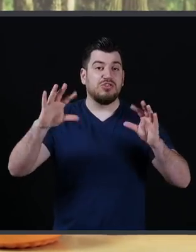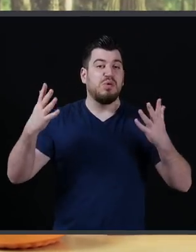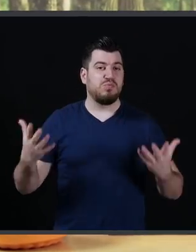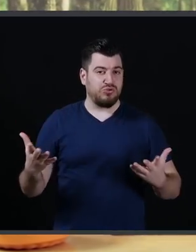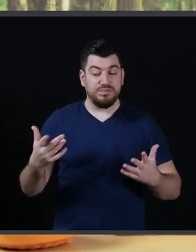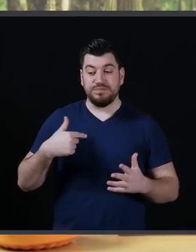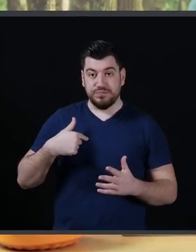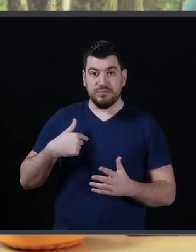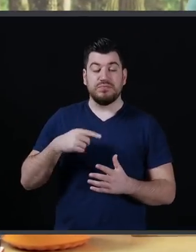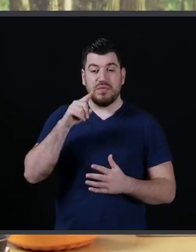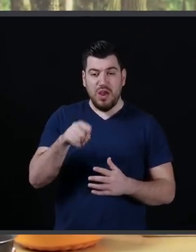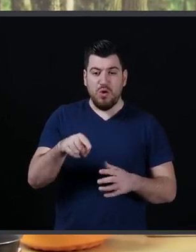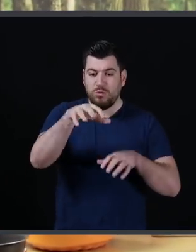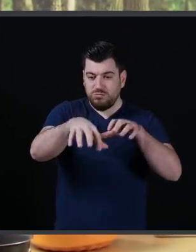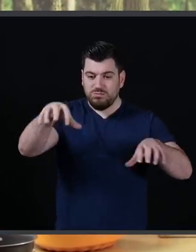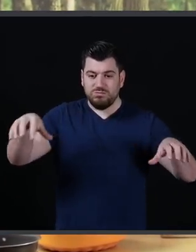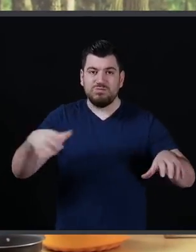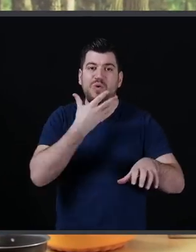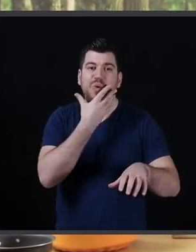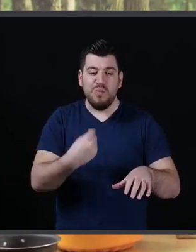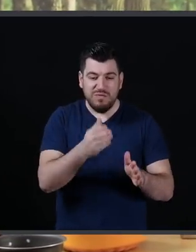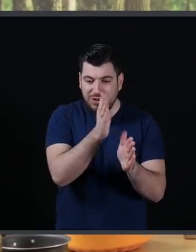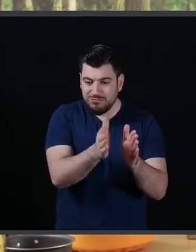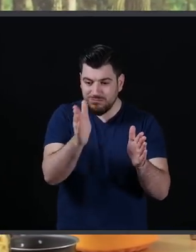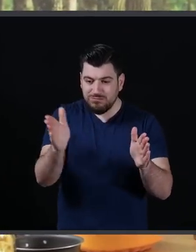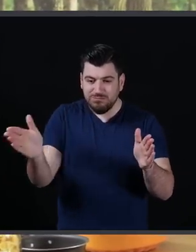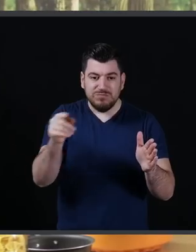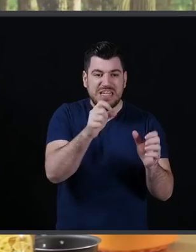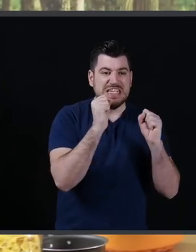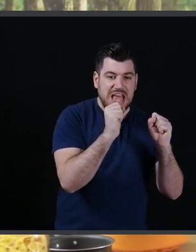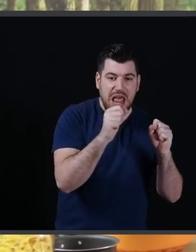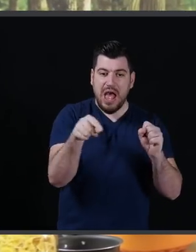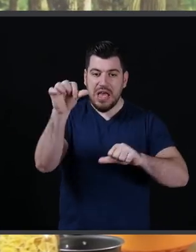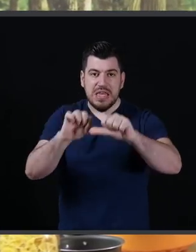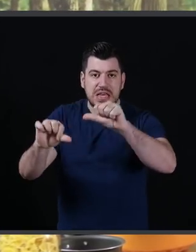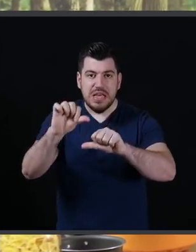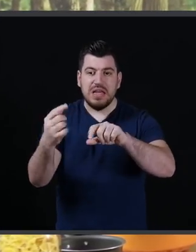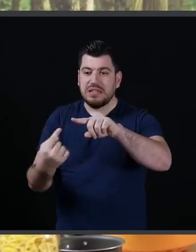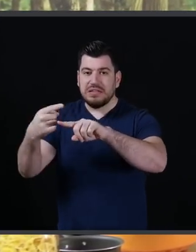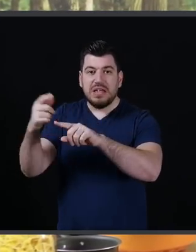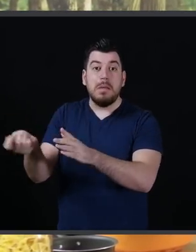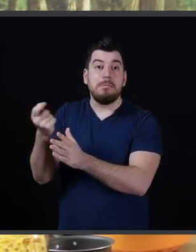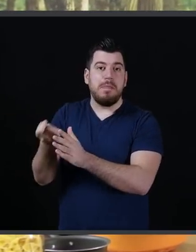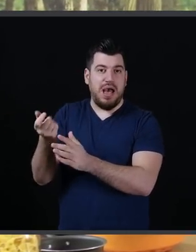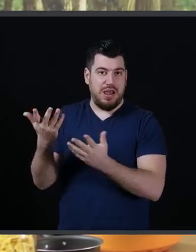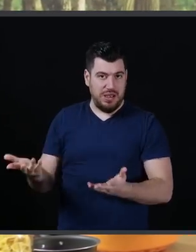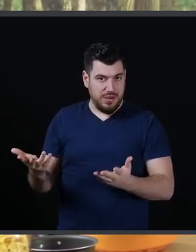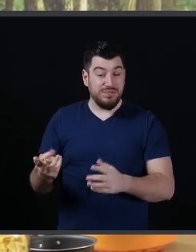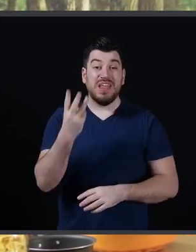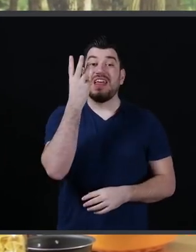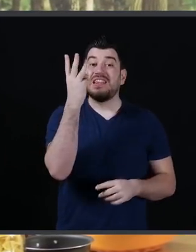τακτικά τα πράγματά μου εδώ πέρα Στα στερεά μου, τα υγρά μου και τη μαρέγκα μου Τρία πράγματα έχει συνταγή Τρία πράγματα μόνο